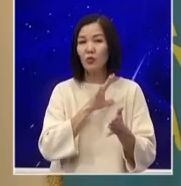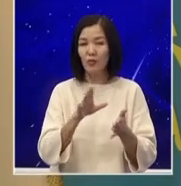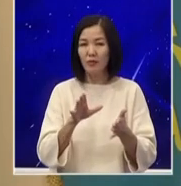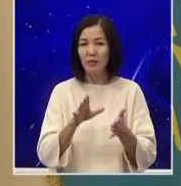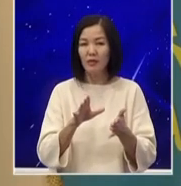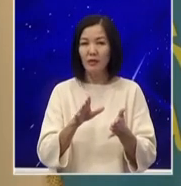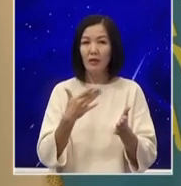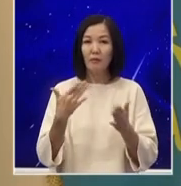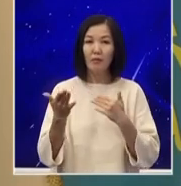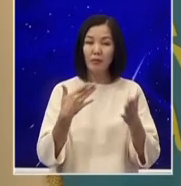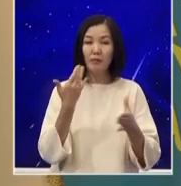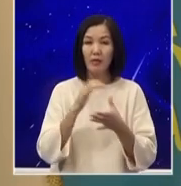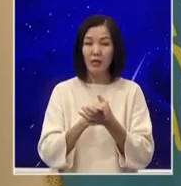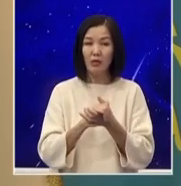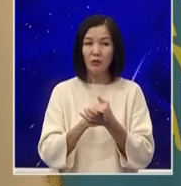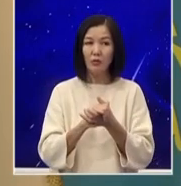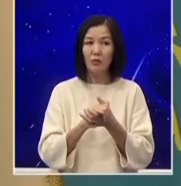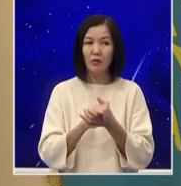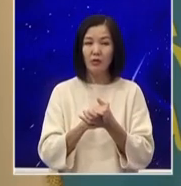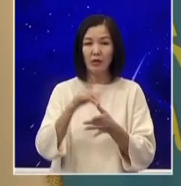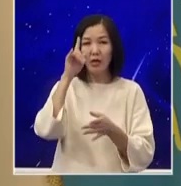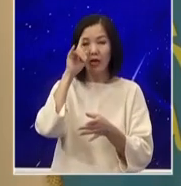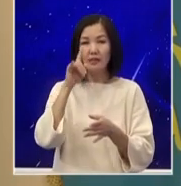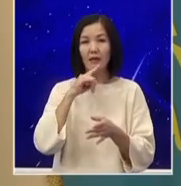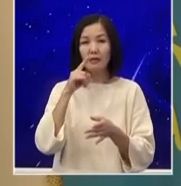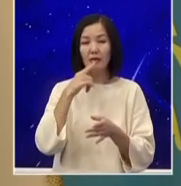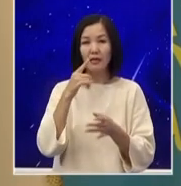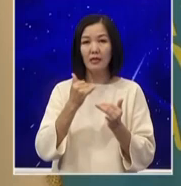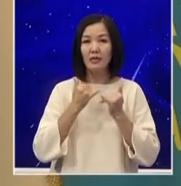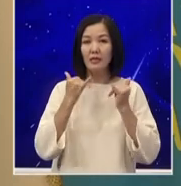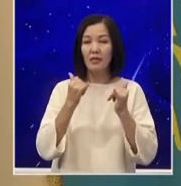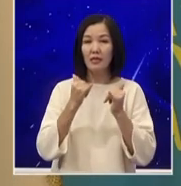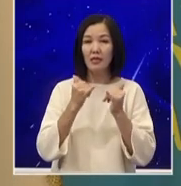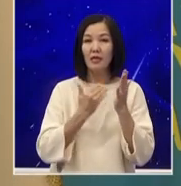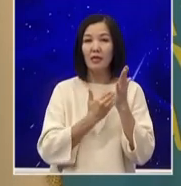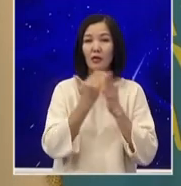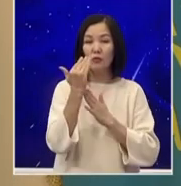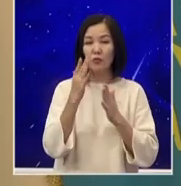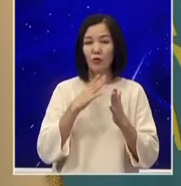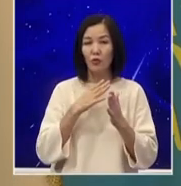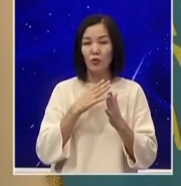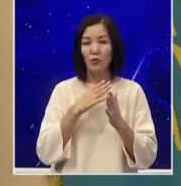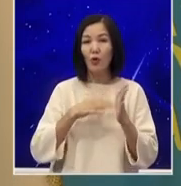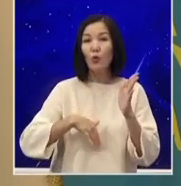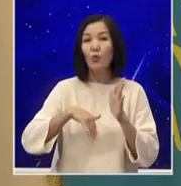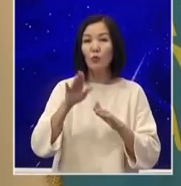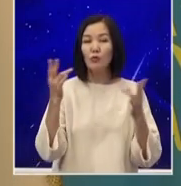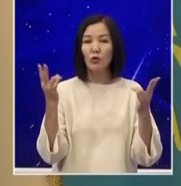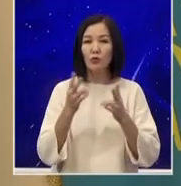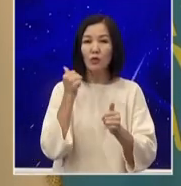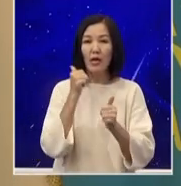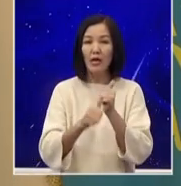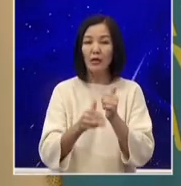жерде бір-бірімен таныстыру және де қазақ тілінің мәртебесін көтеру. Бұл деген жай ғана сөз ғана болып қалмау керек,